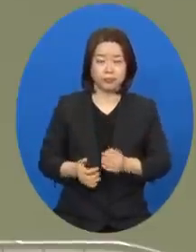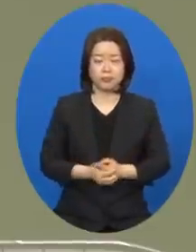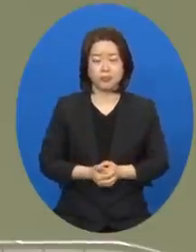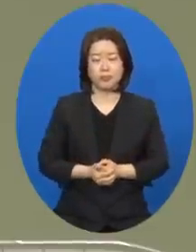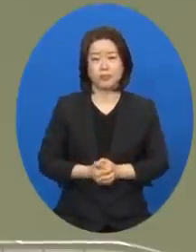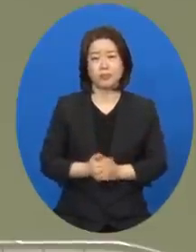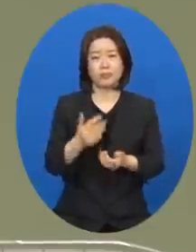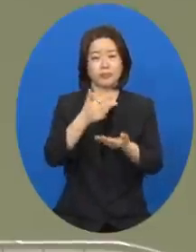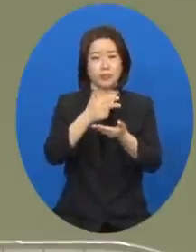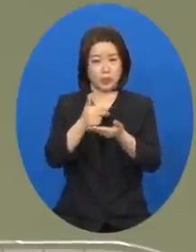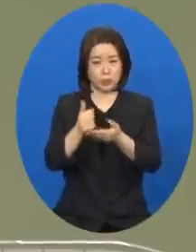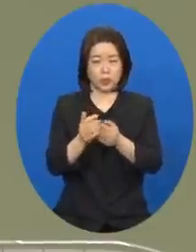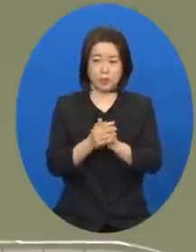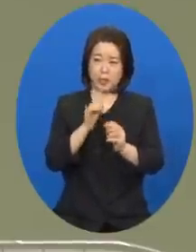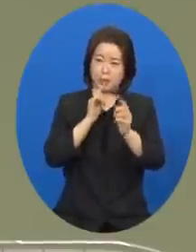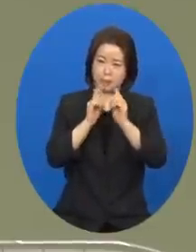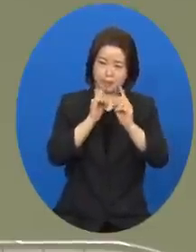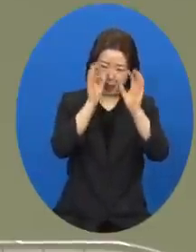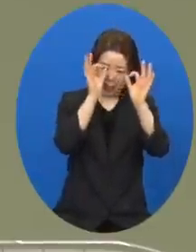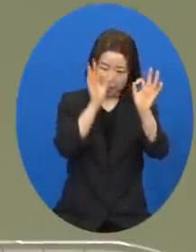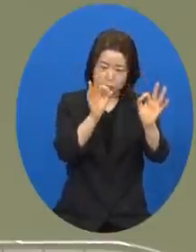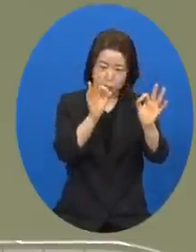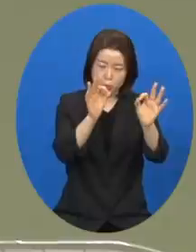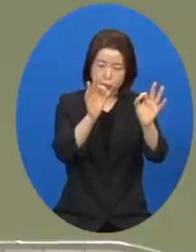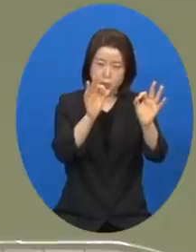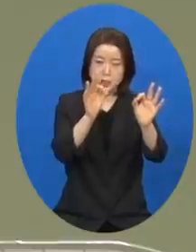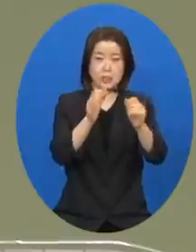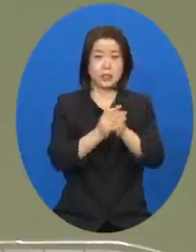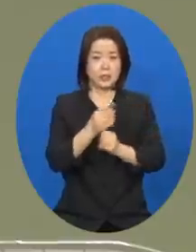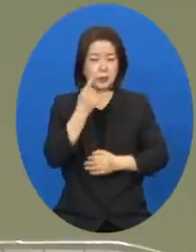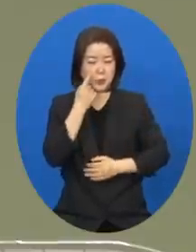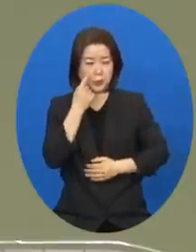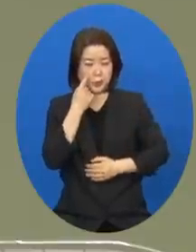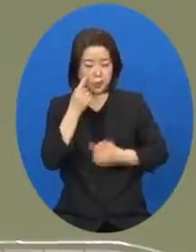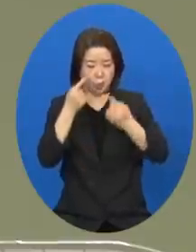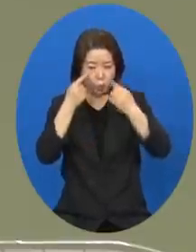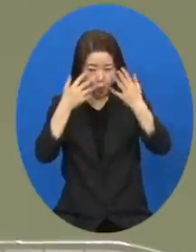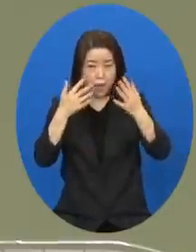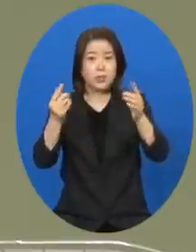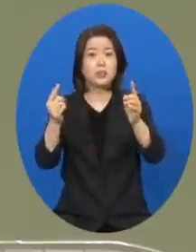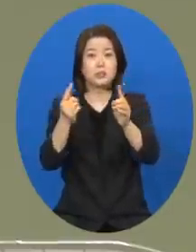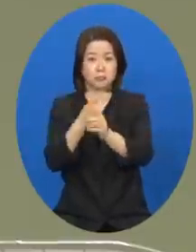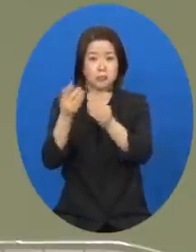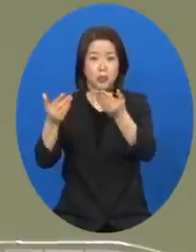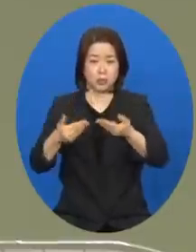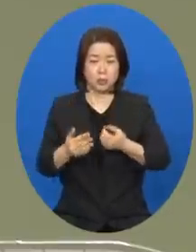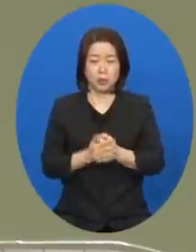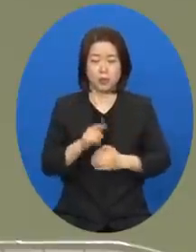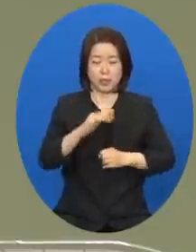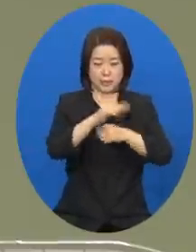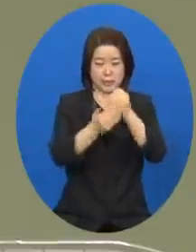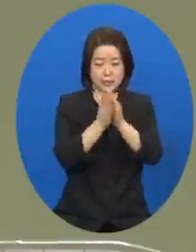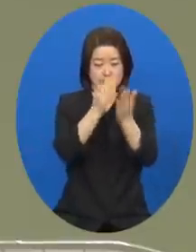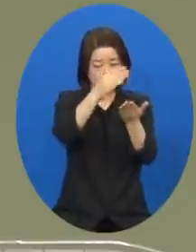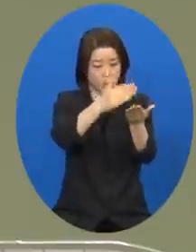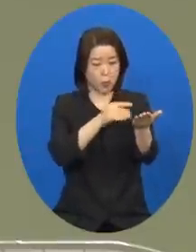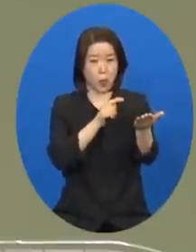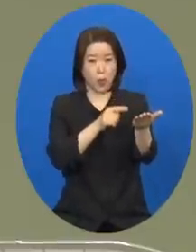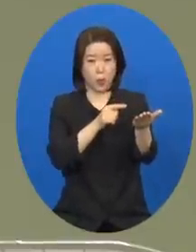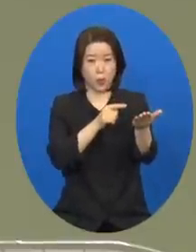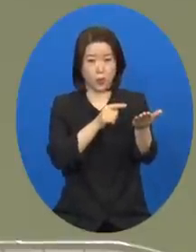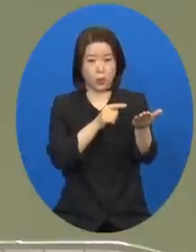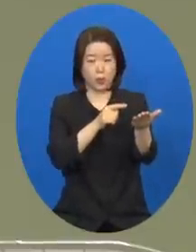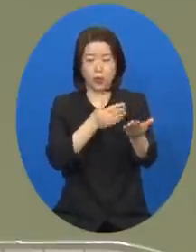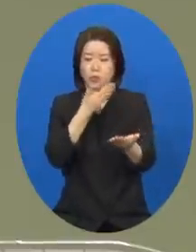주님이 말씀을 보는 관점을 저에게 명확하게 하셔서 이 본문이 주는 메시지를